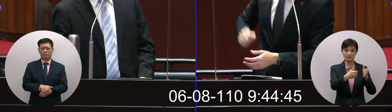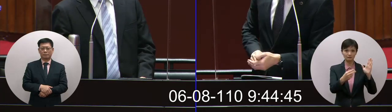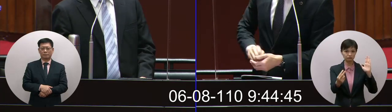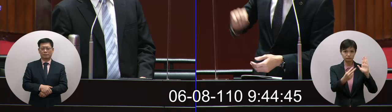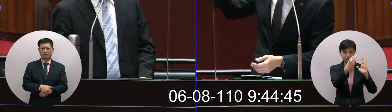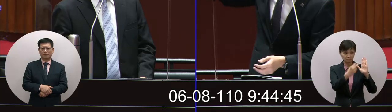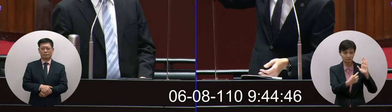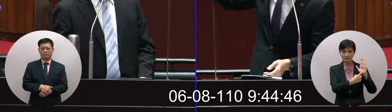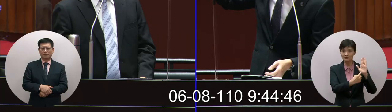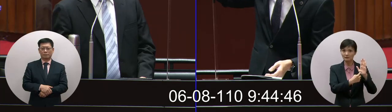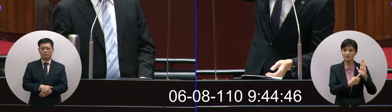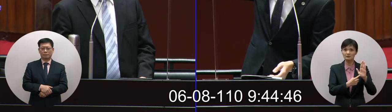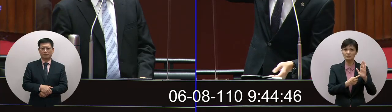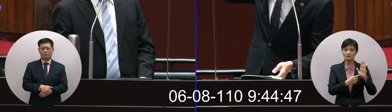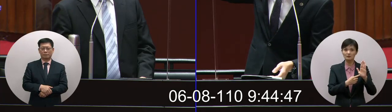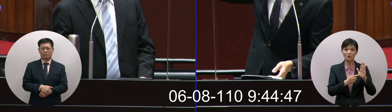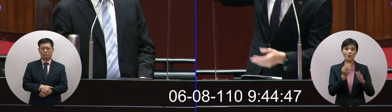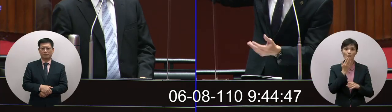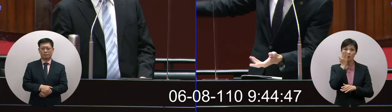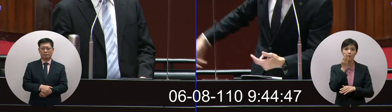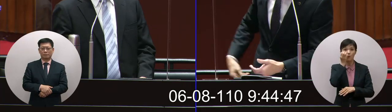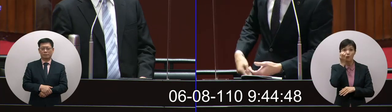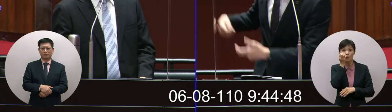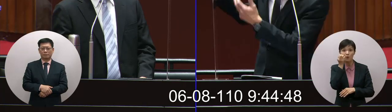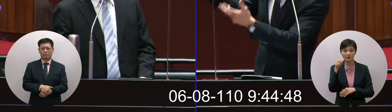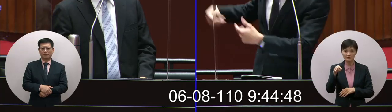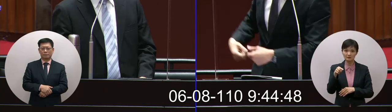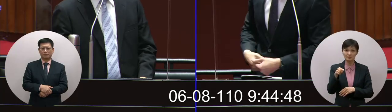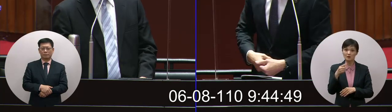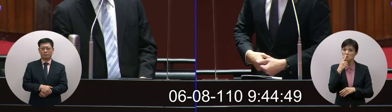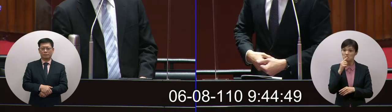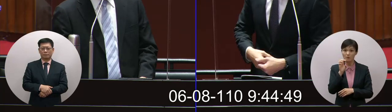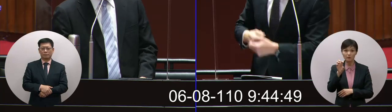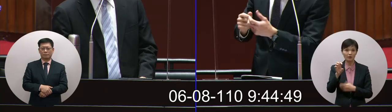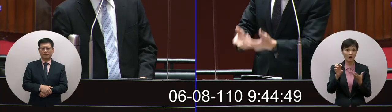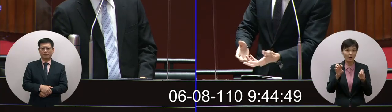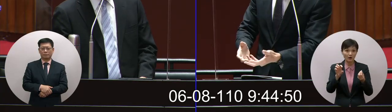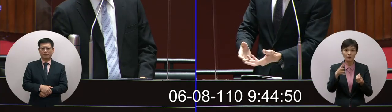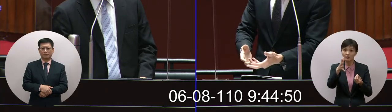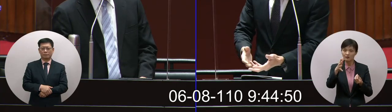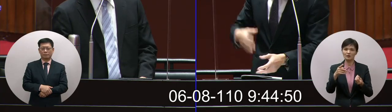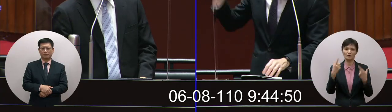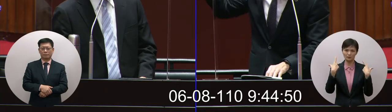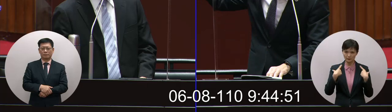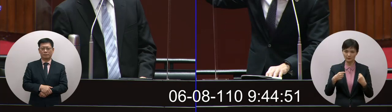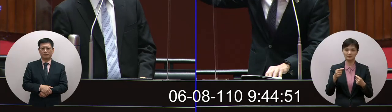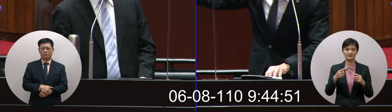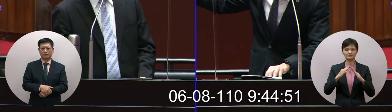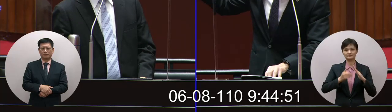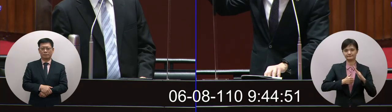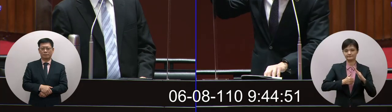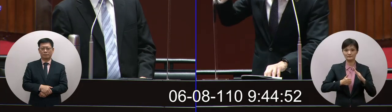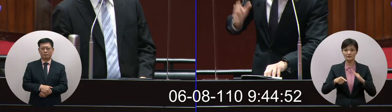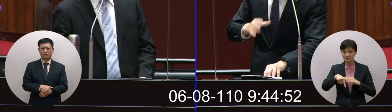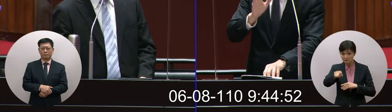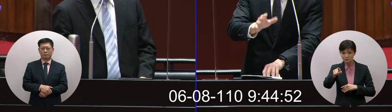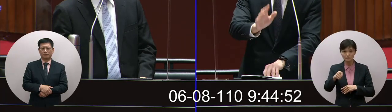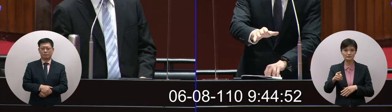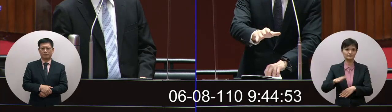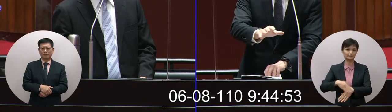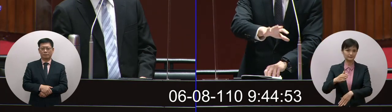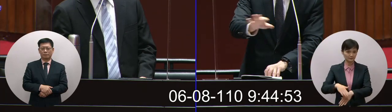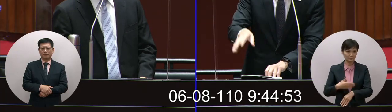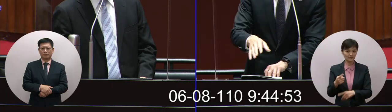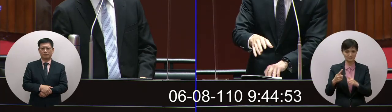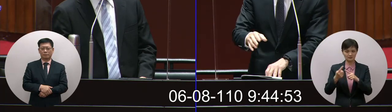个郊区啦、观光区，拢无红点啊，当然也嘛无红点，遐本来就无人啊，就较少人啊。啊，伊安尼就是变作是五